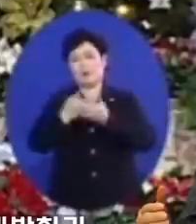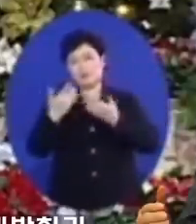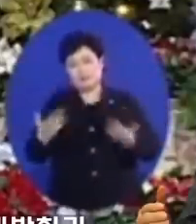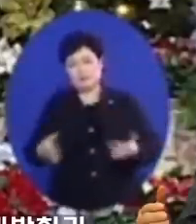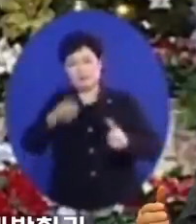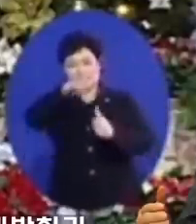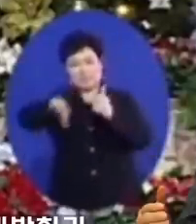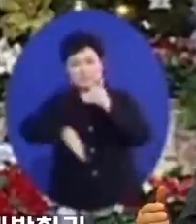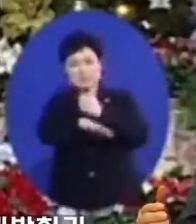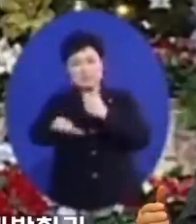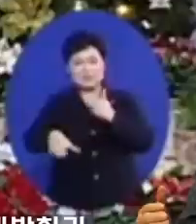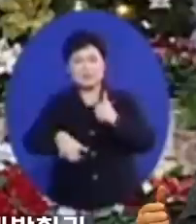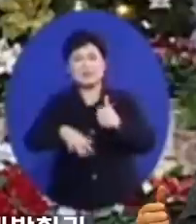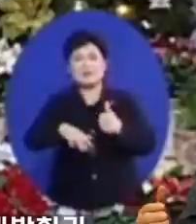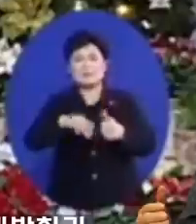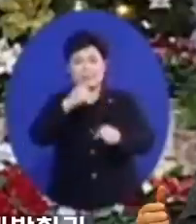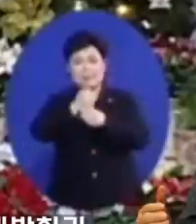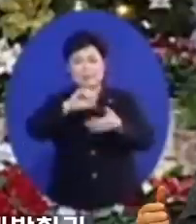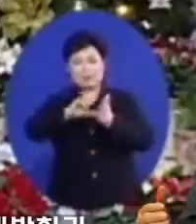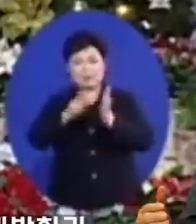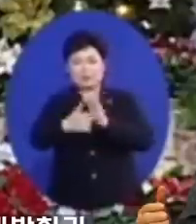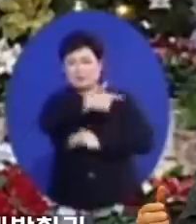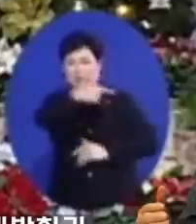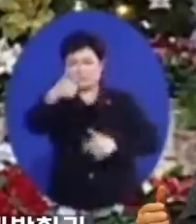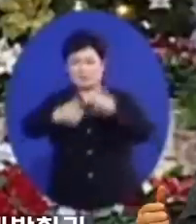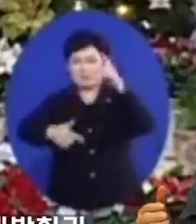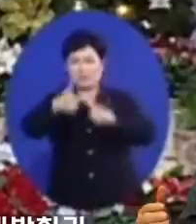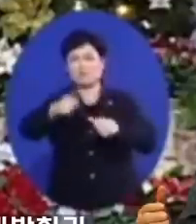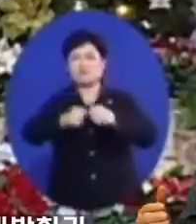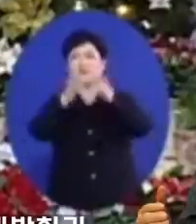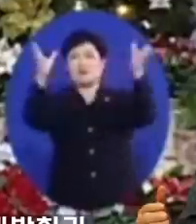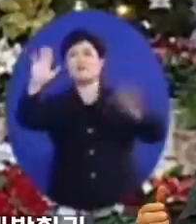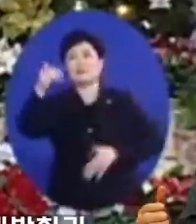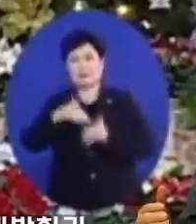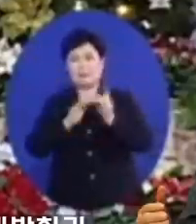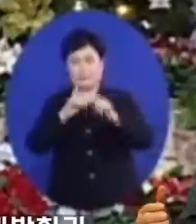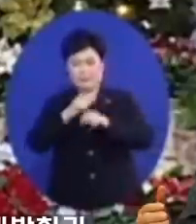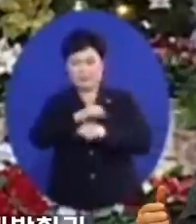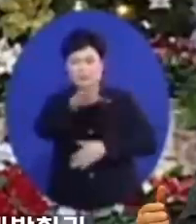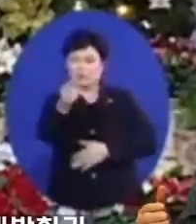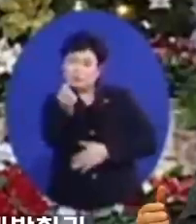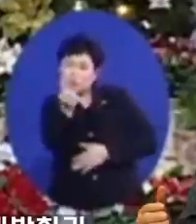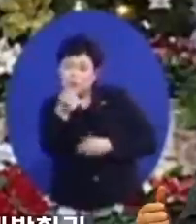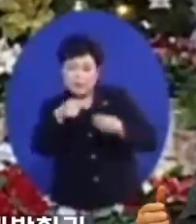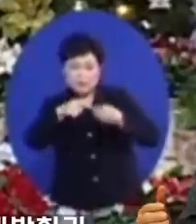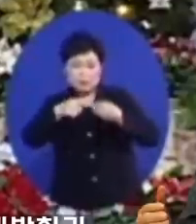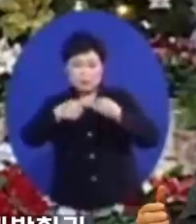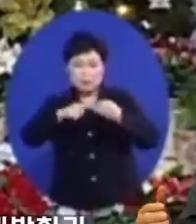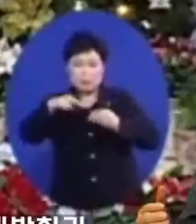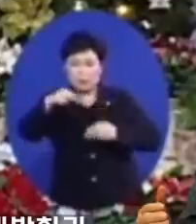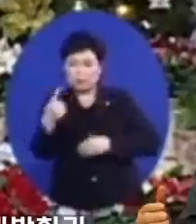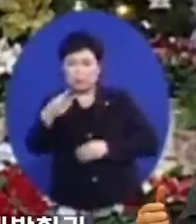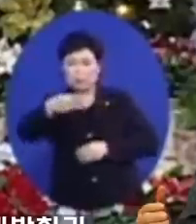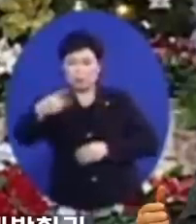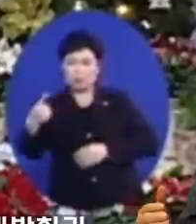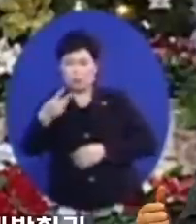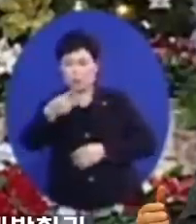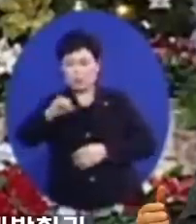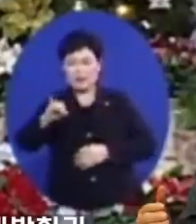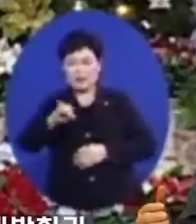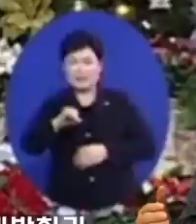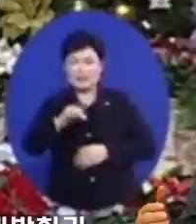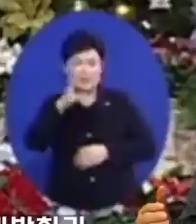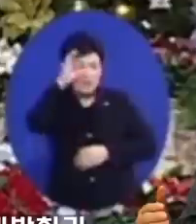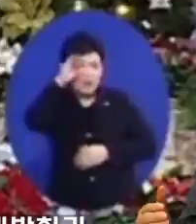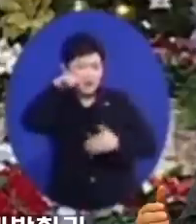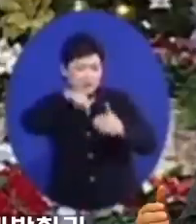만들 만큼 큰 나무가 된다고 말씀하셨습니다. 우리는 작은 도토리 알 속에서 거대한 도토리 수풀을 볼 수